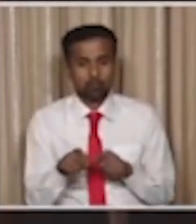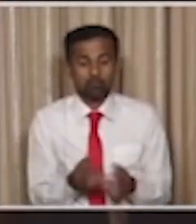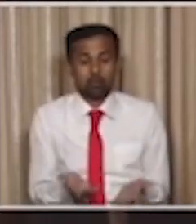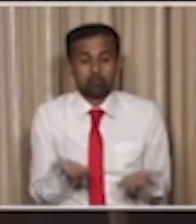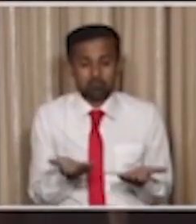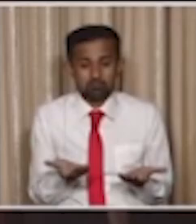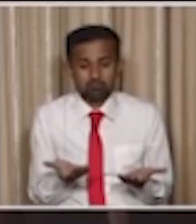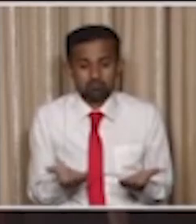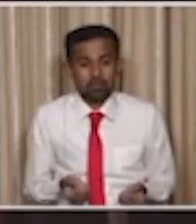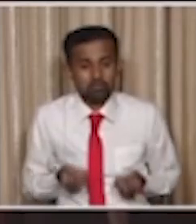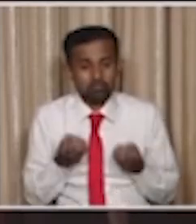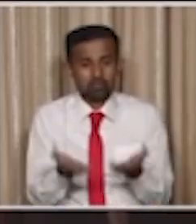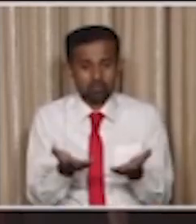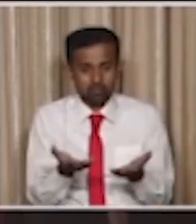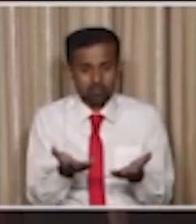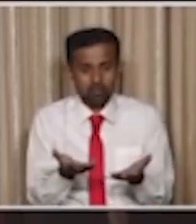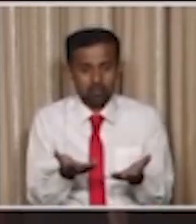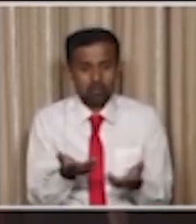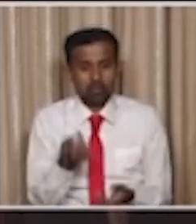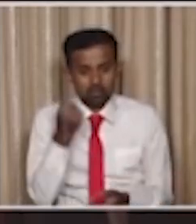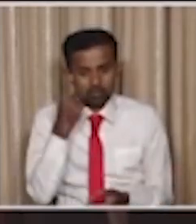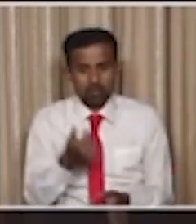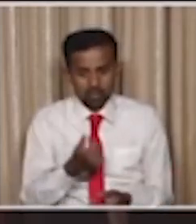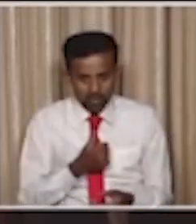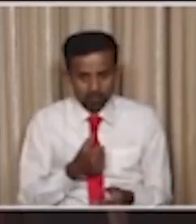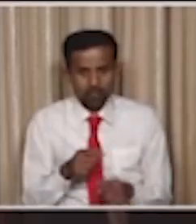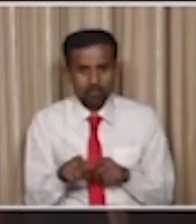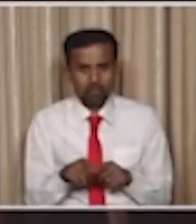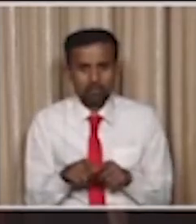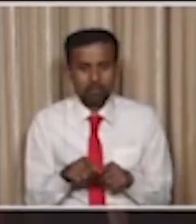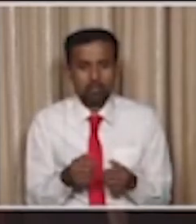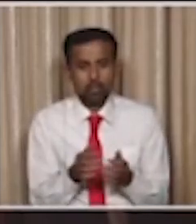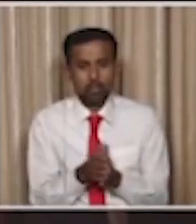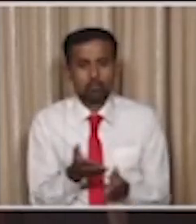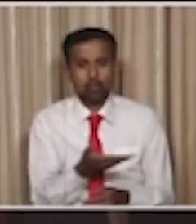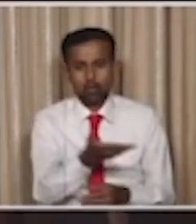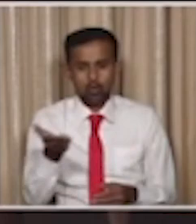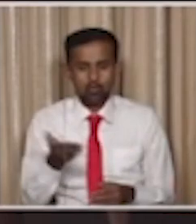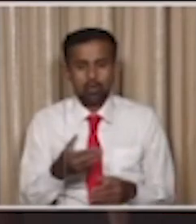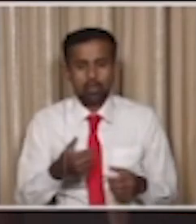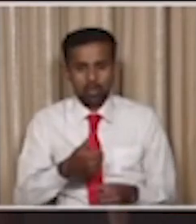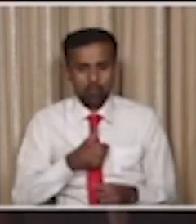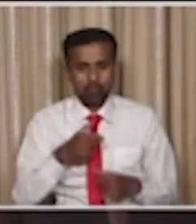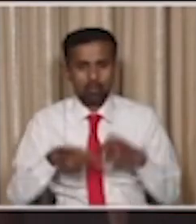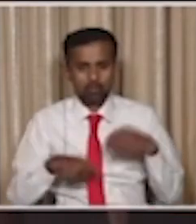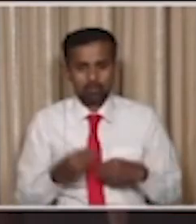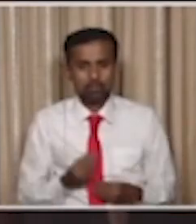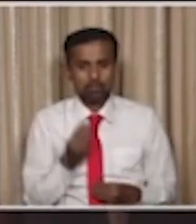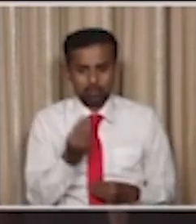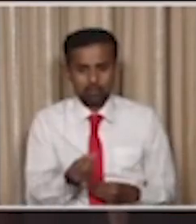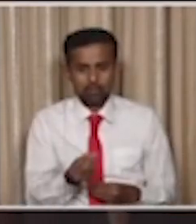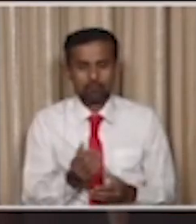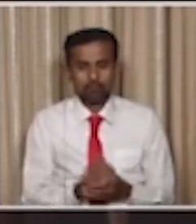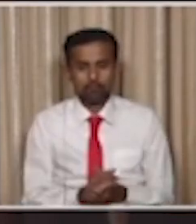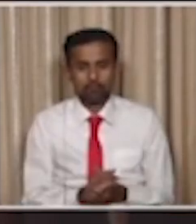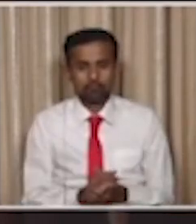බරක් දෙන්න හිතට එකගව කැමැත්තෙන්ද තමුන්නාන්සලා පක්ෂව ඡන්ද දෙන්නේ කියන්නේ ඒ